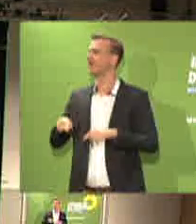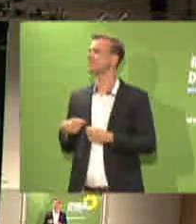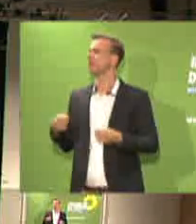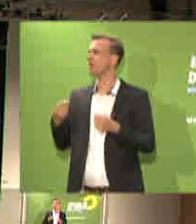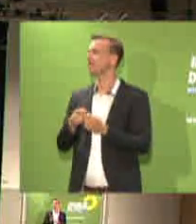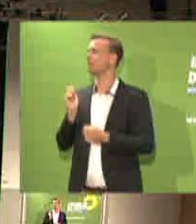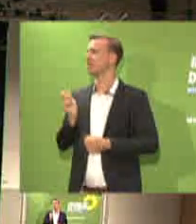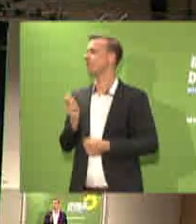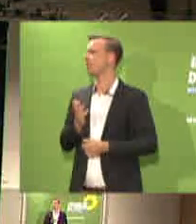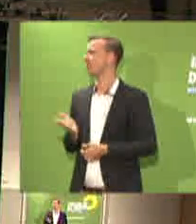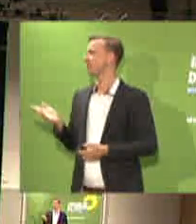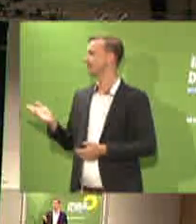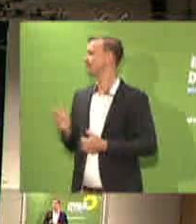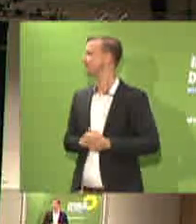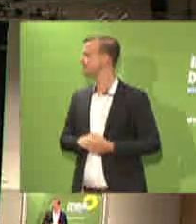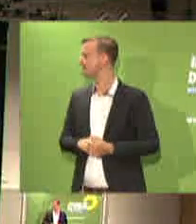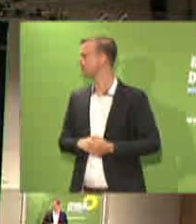Paderborn.